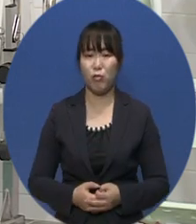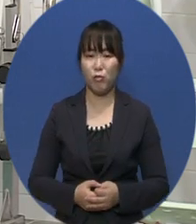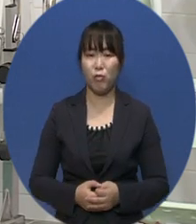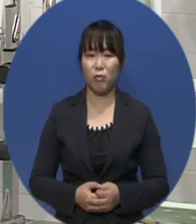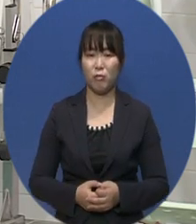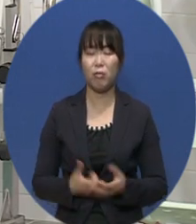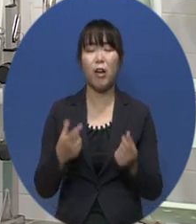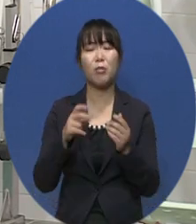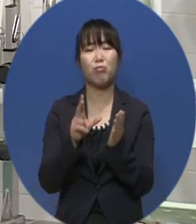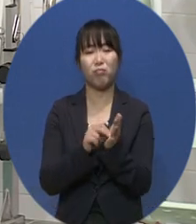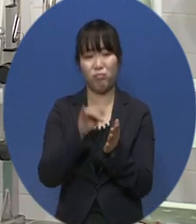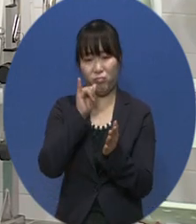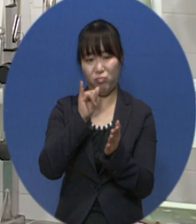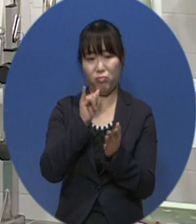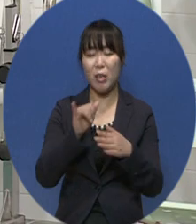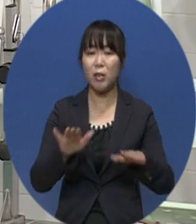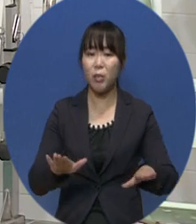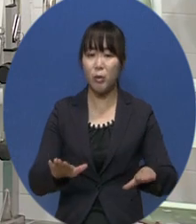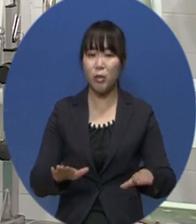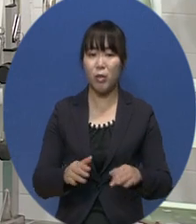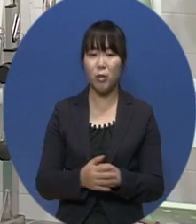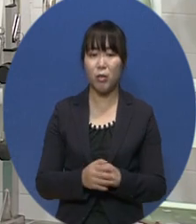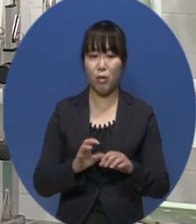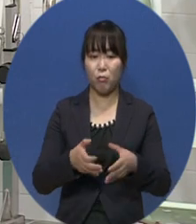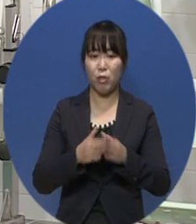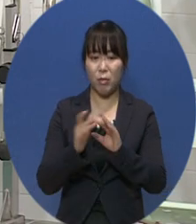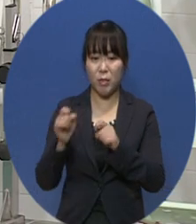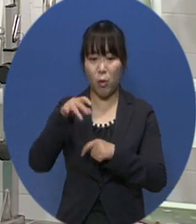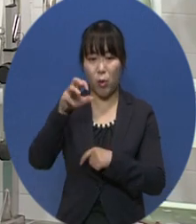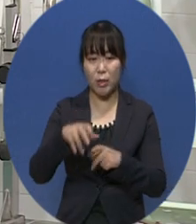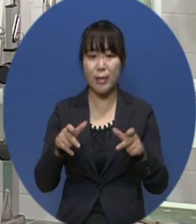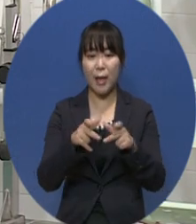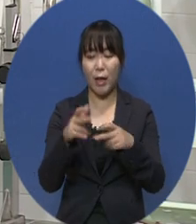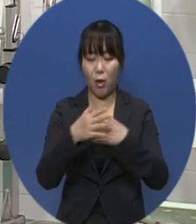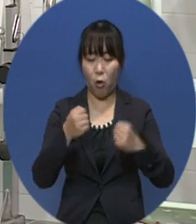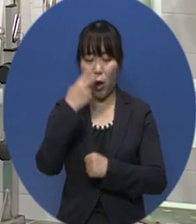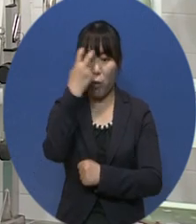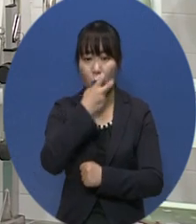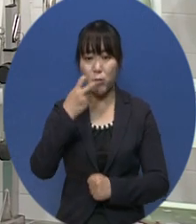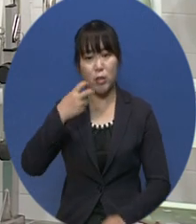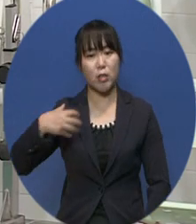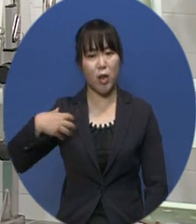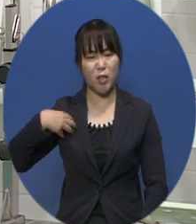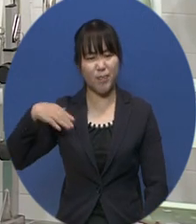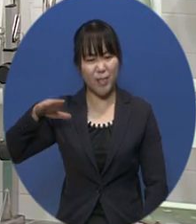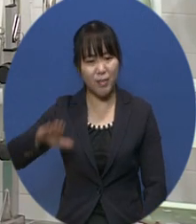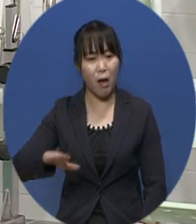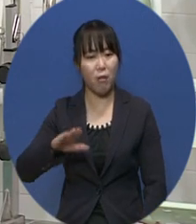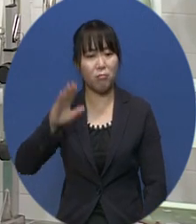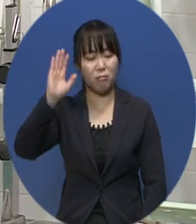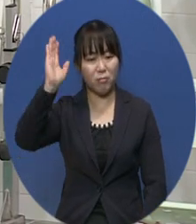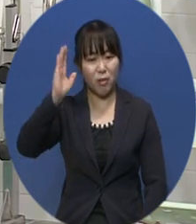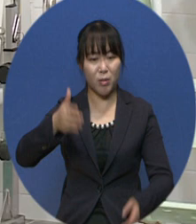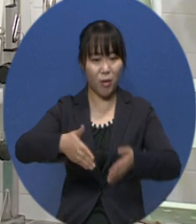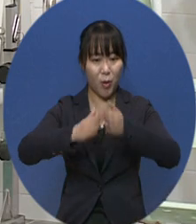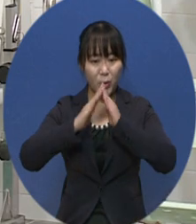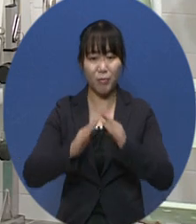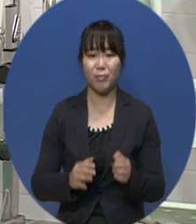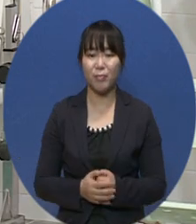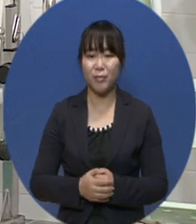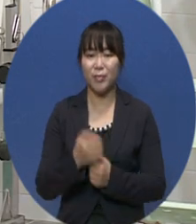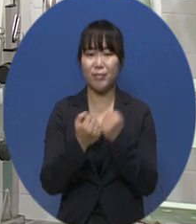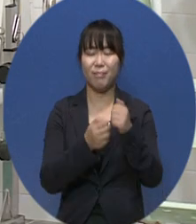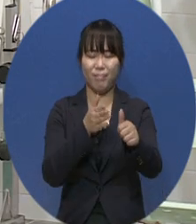그런 애로점이 있는데 이번에 우리 국립재활병원에서 장애인 건강검진 이거 책임지겠다 하면서 이제 건립하시잖아요.